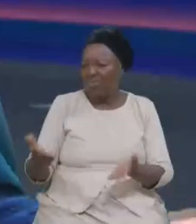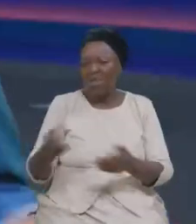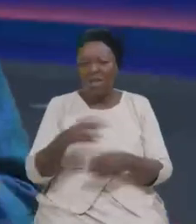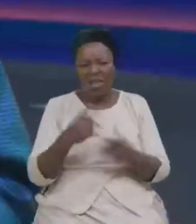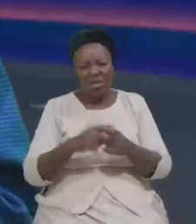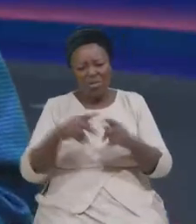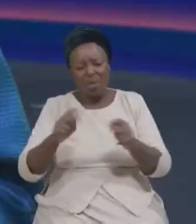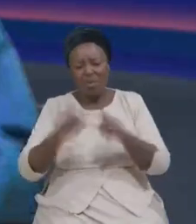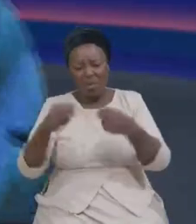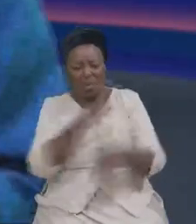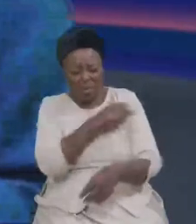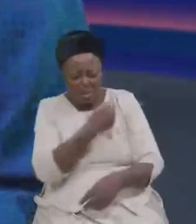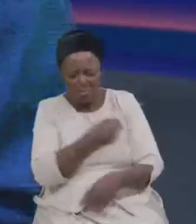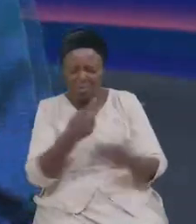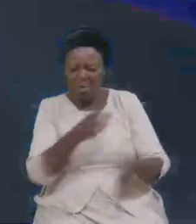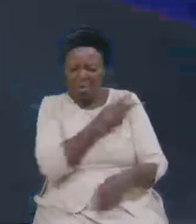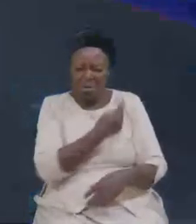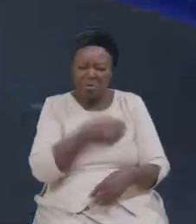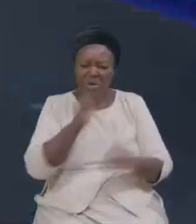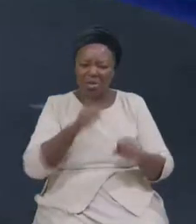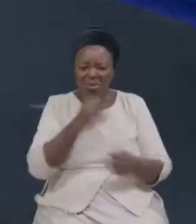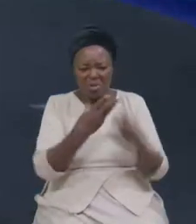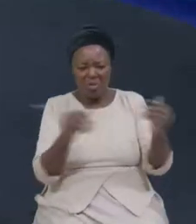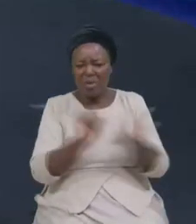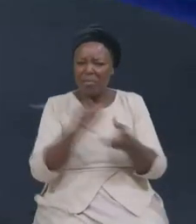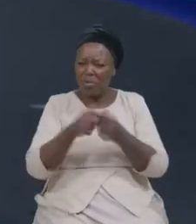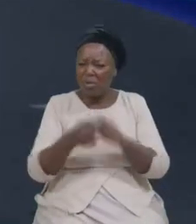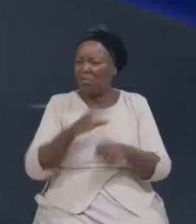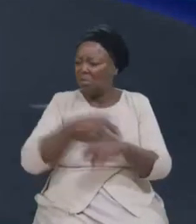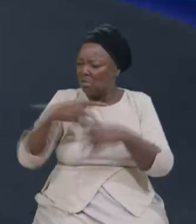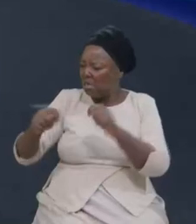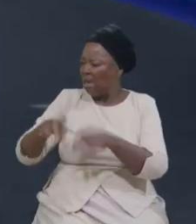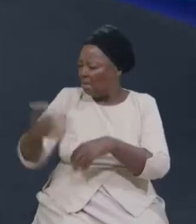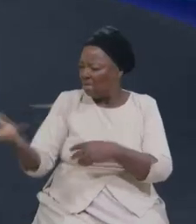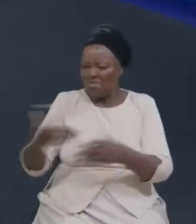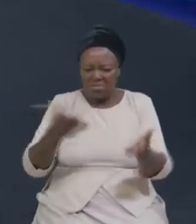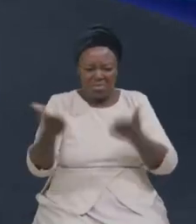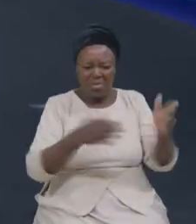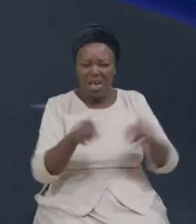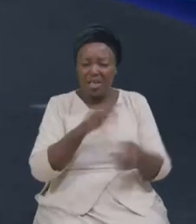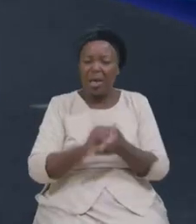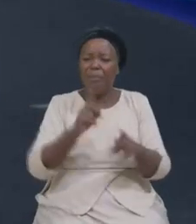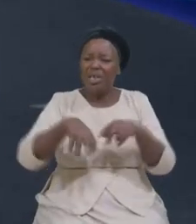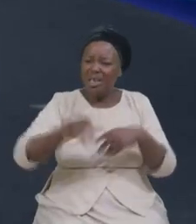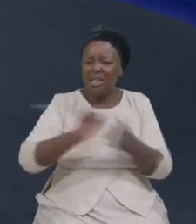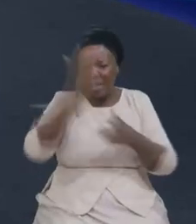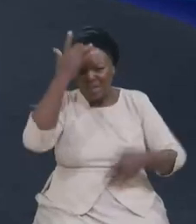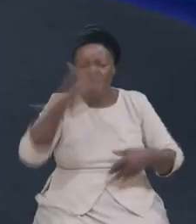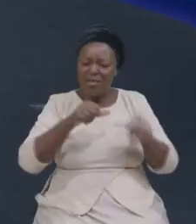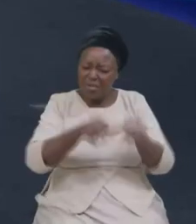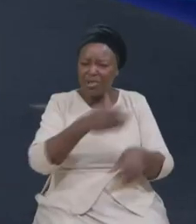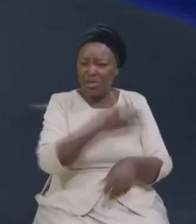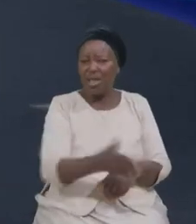marche. Les soins médicaux, rien ne marche. Et parfois, ça arrive à quelqu'un. C'est comme ça, ils sont partis et rien n'a